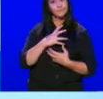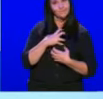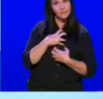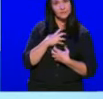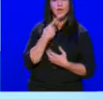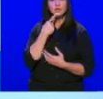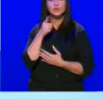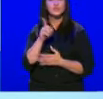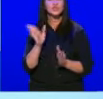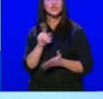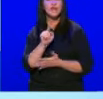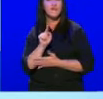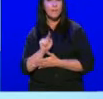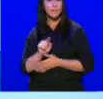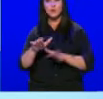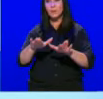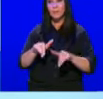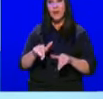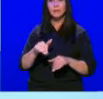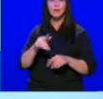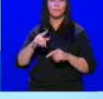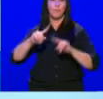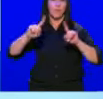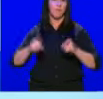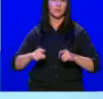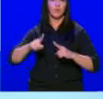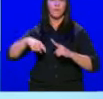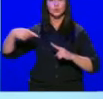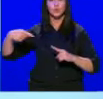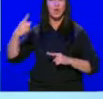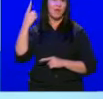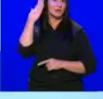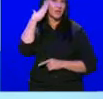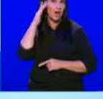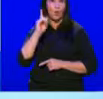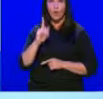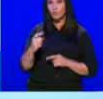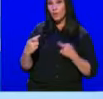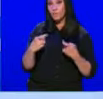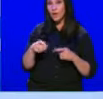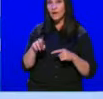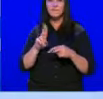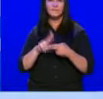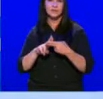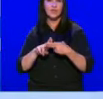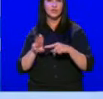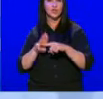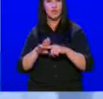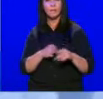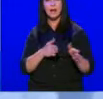това, че става дума за приемане, и то по бърза процедура, на една страна, която е във война. Велизар Шамаломанов.